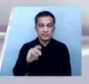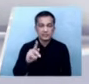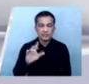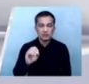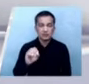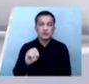TV